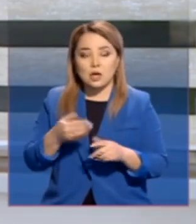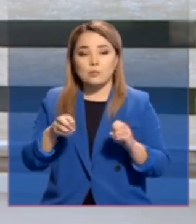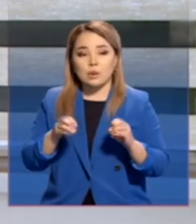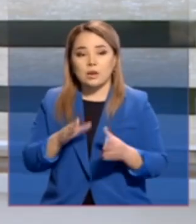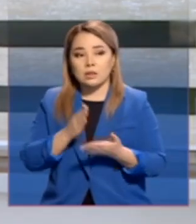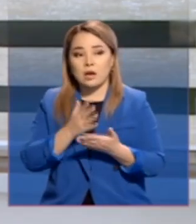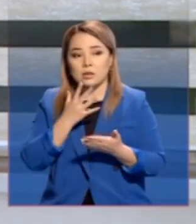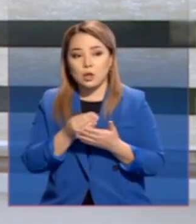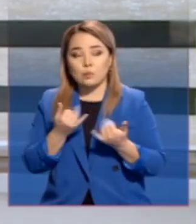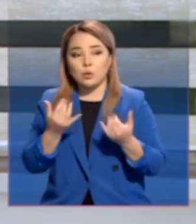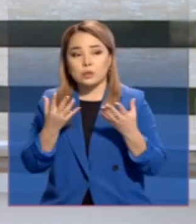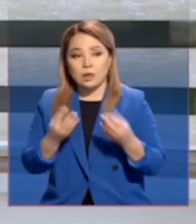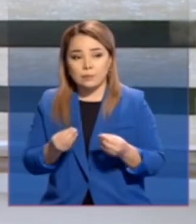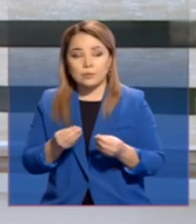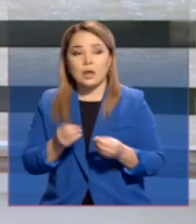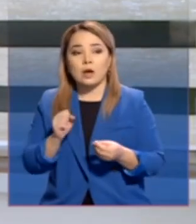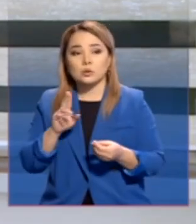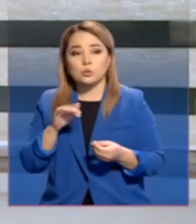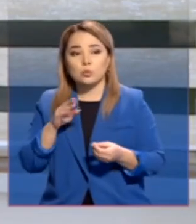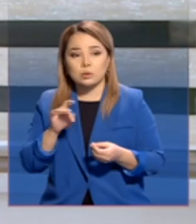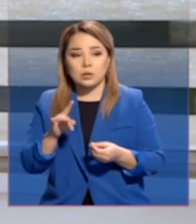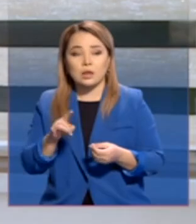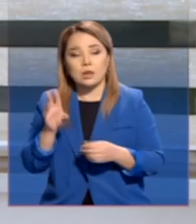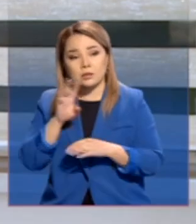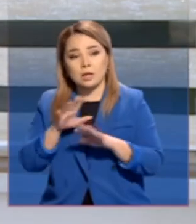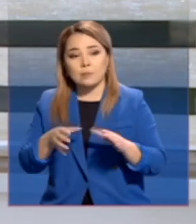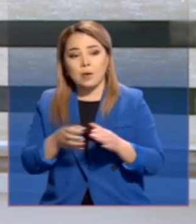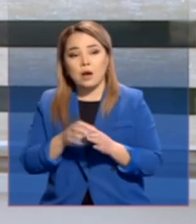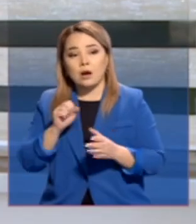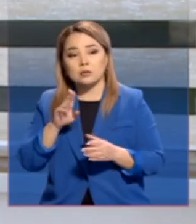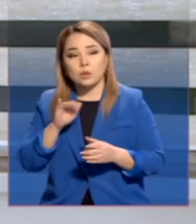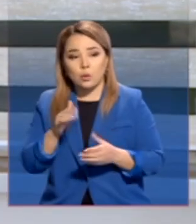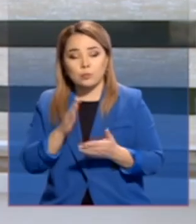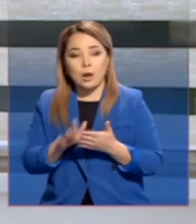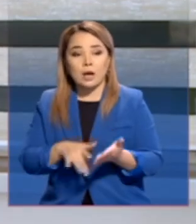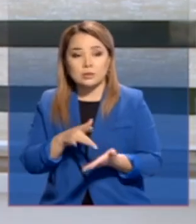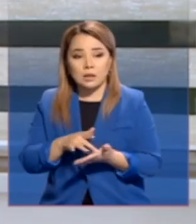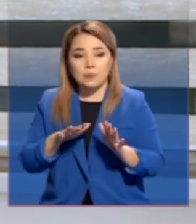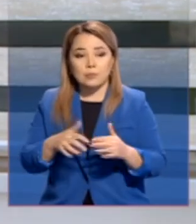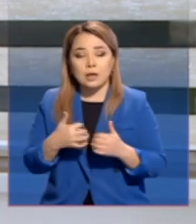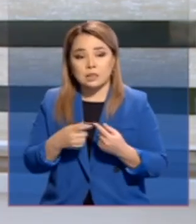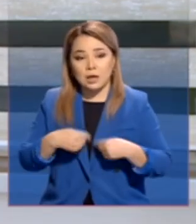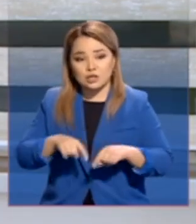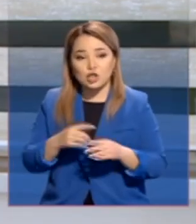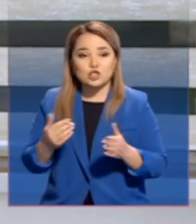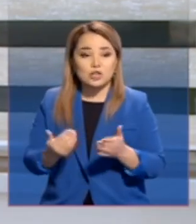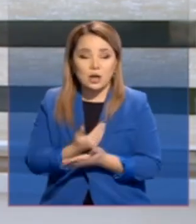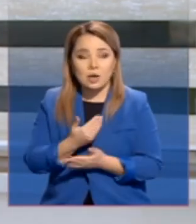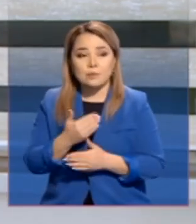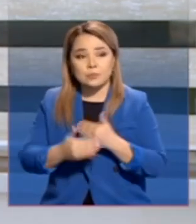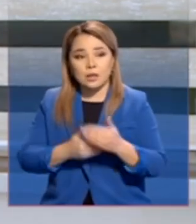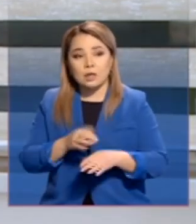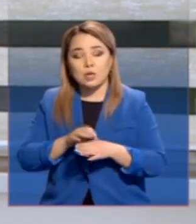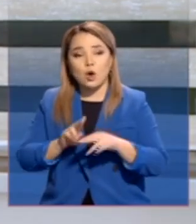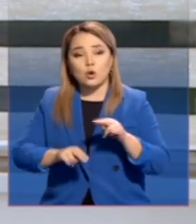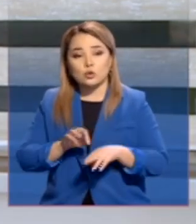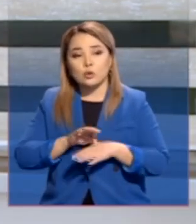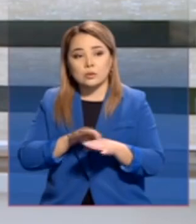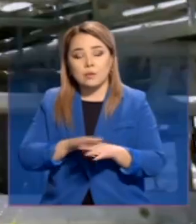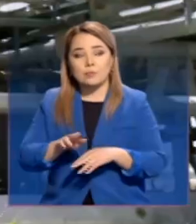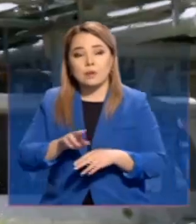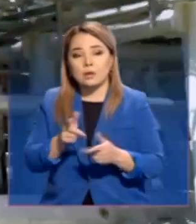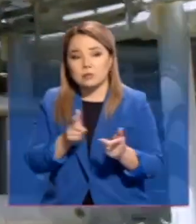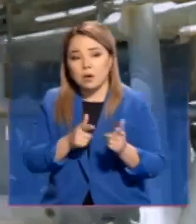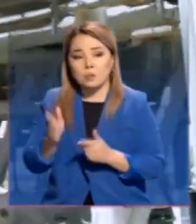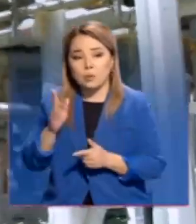табу мақсатында бүгінгі таңда Ақшұқыр елді мекені мен Ақтау қаласының аралығынан жаңа су тұшыту зауытының құрылысы салынып